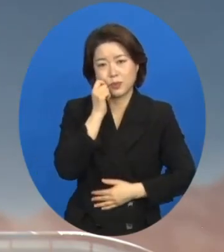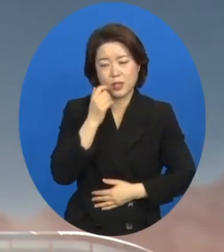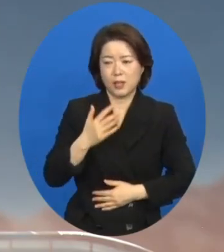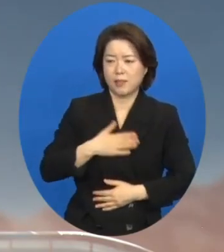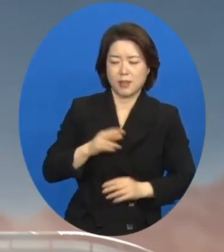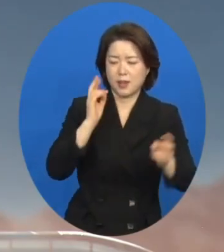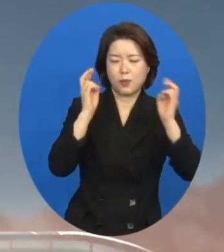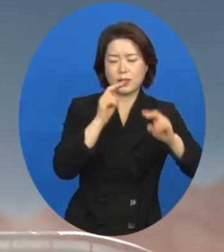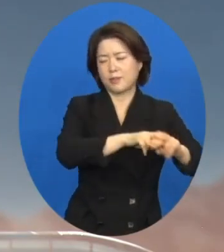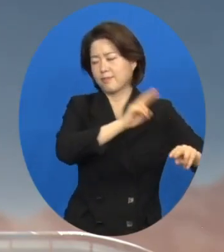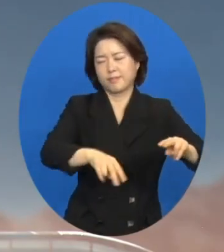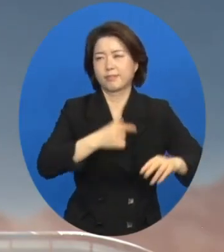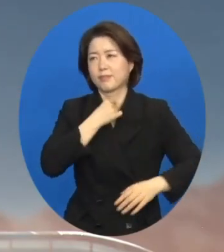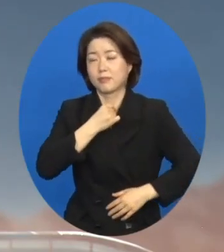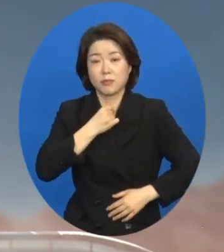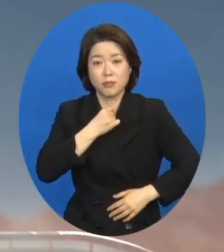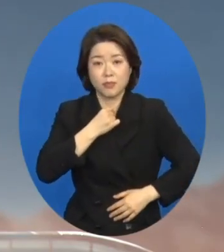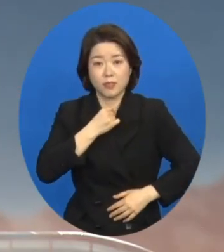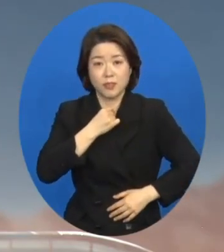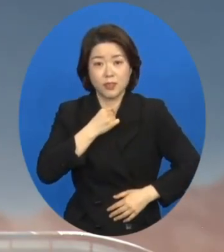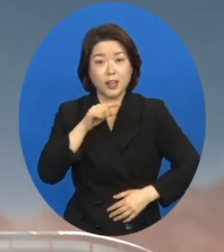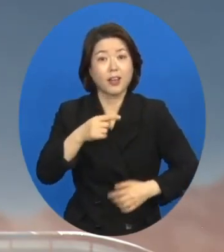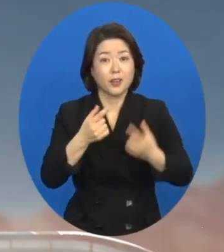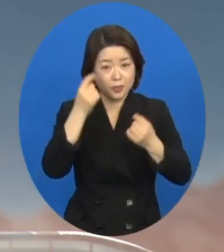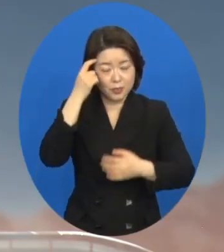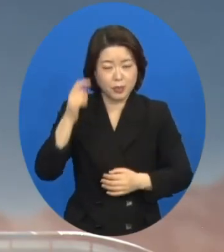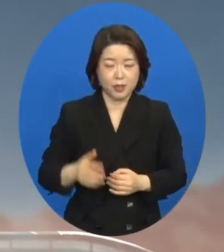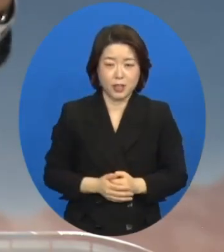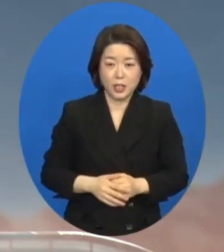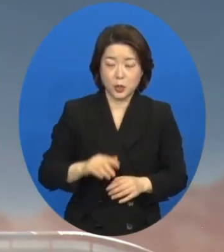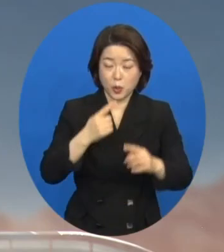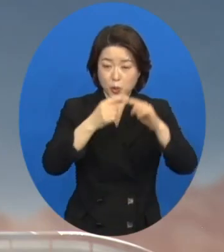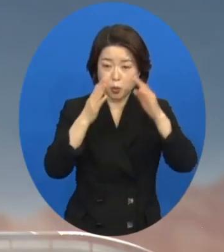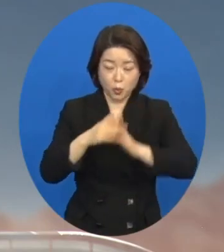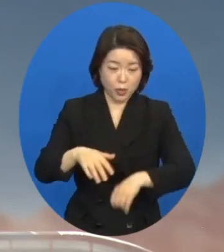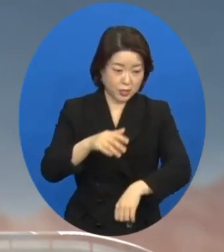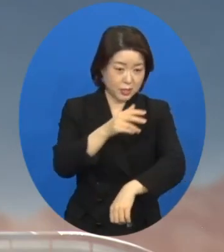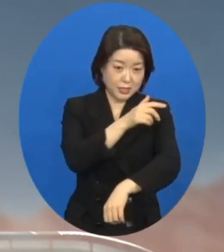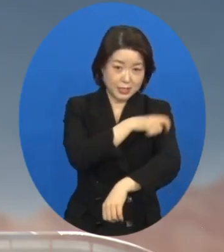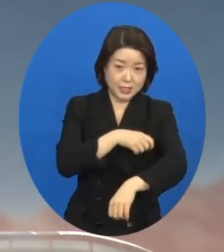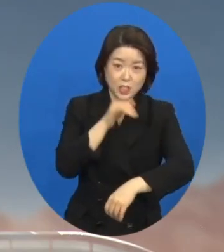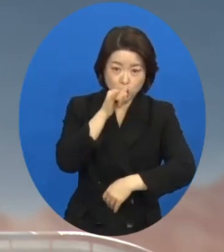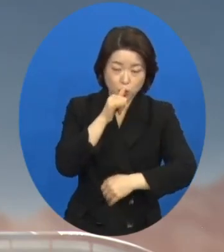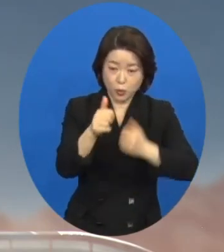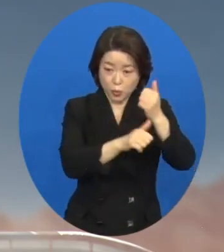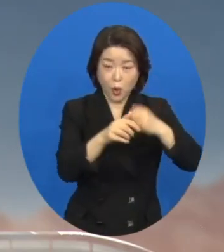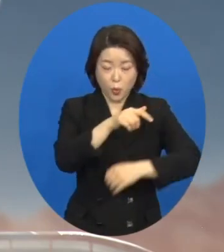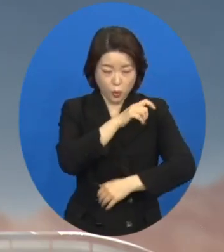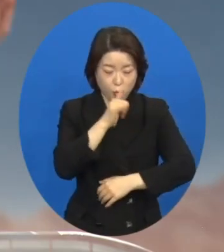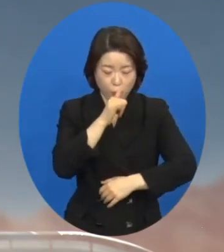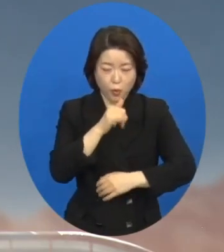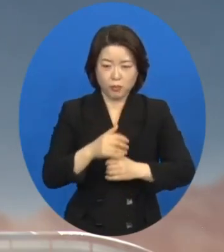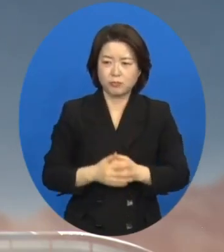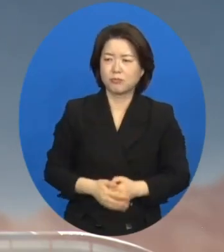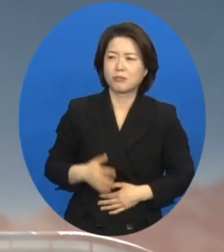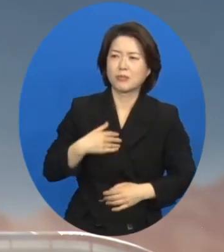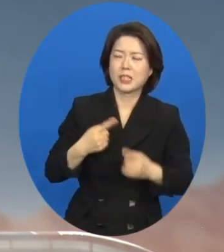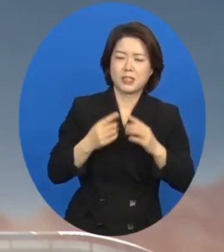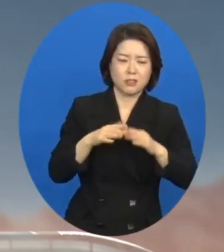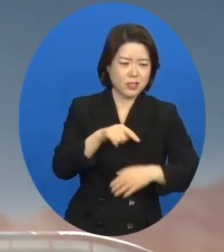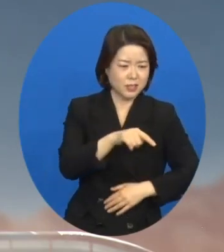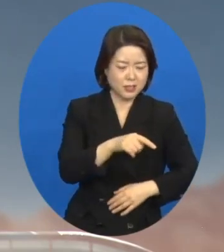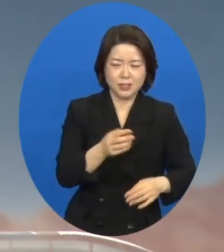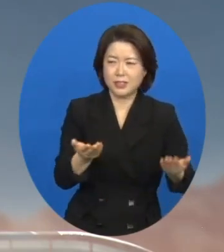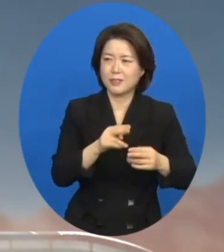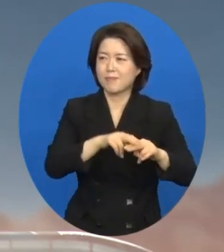회사 가면 그만둘 거야. 여러분 직분을 받아도요 중요한 역할을 받아도 교회에서 나 그만둘 거야. 아,